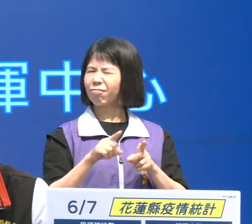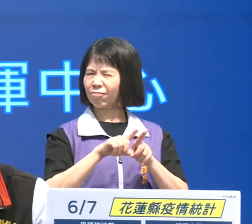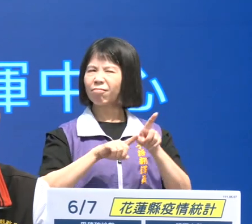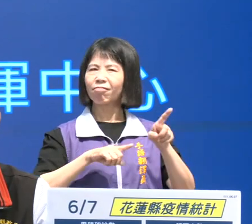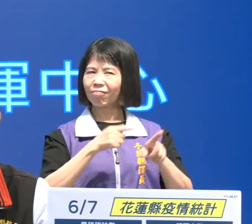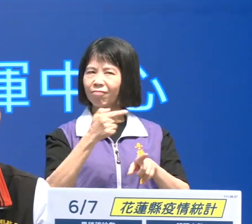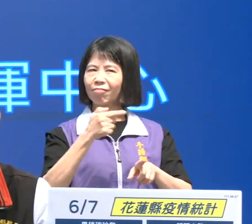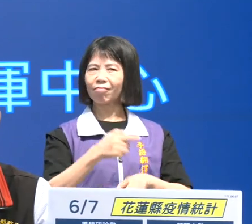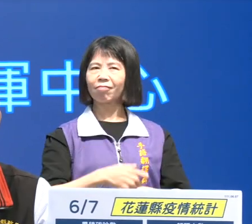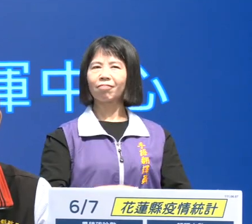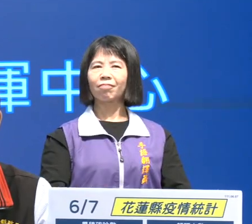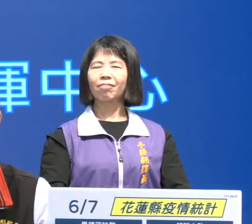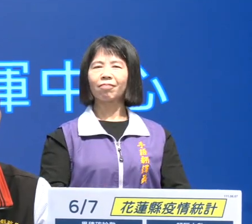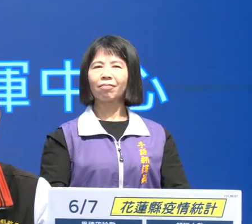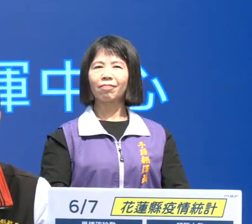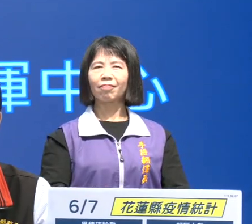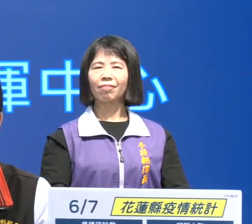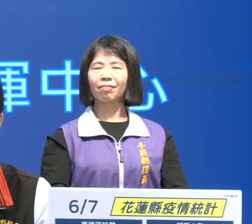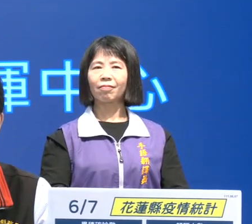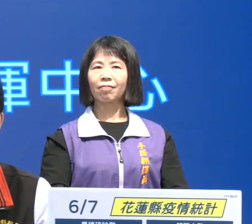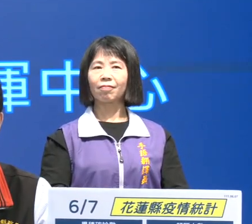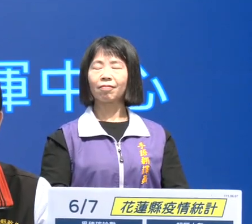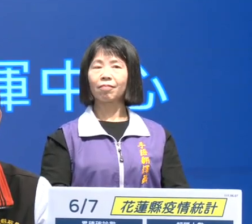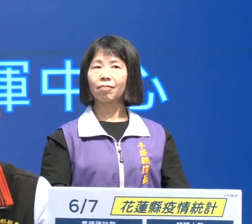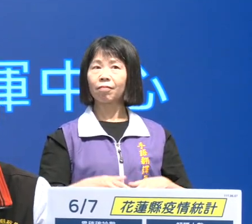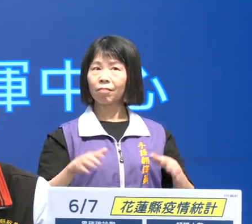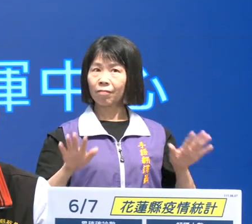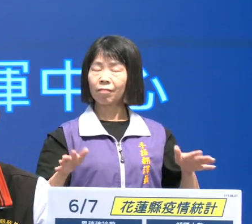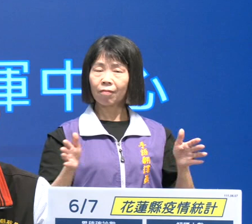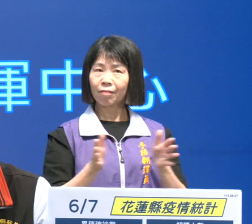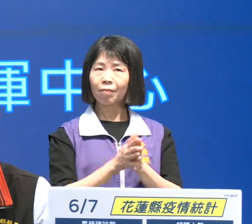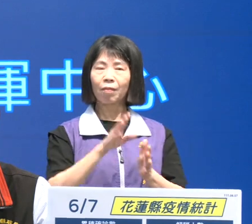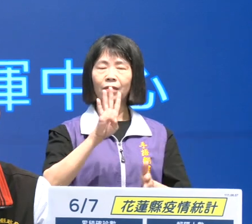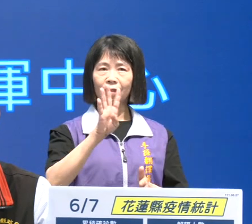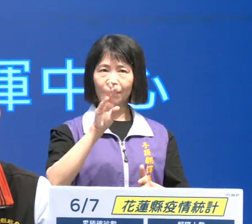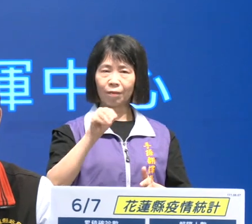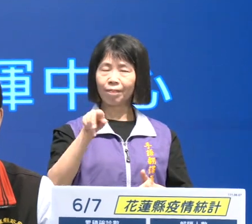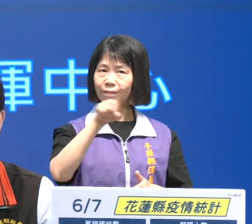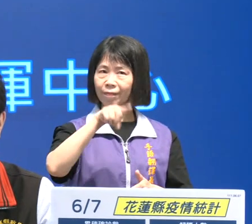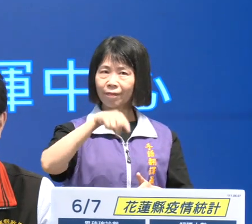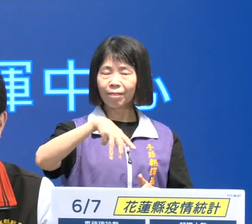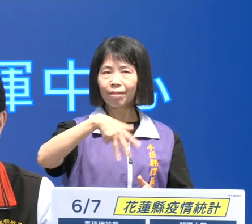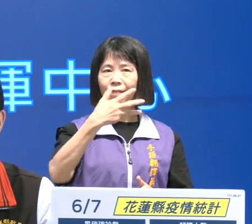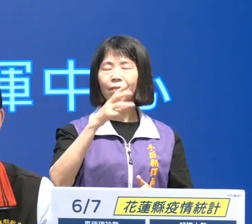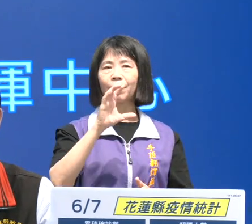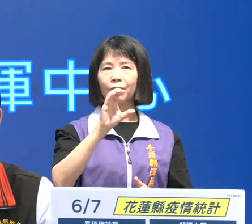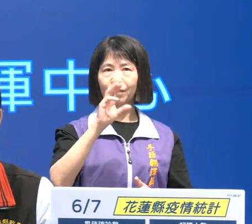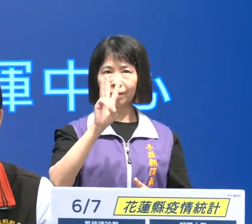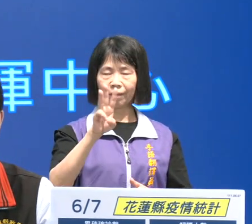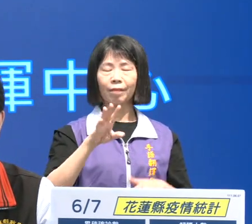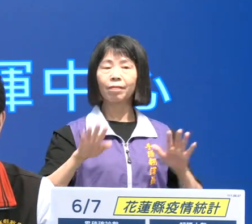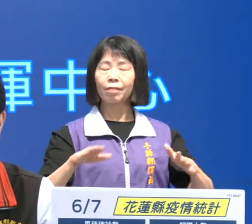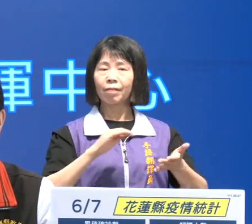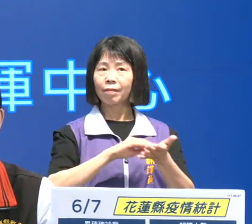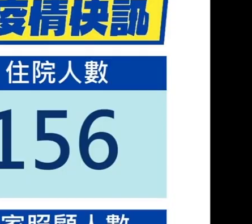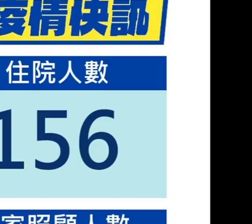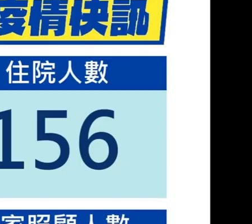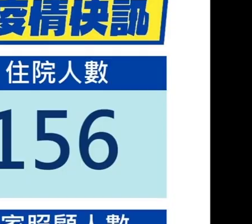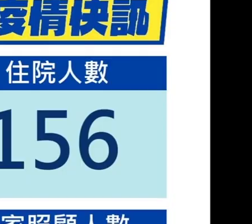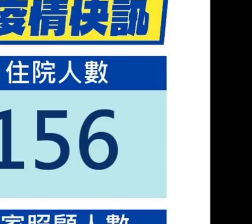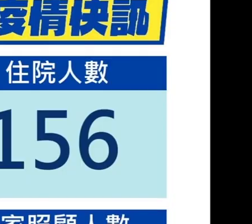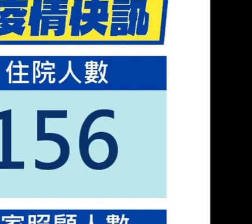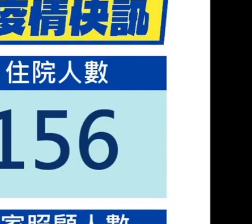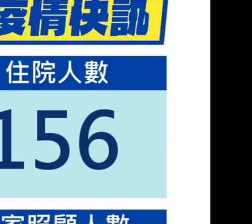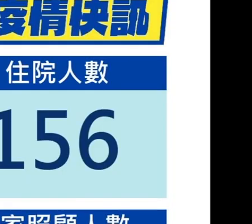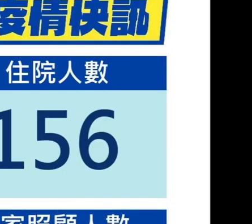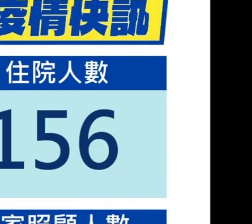差。那在我们累计的病例有41893，住院的目前人数是